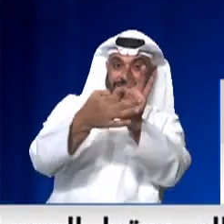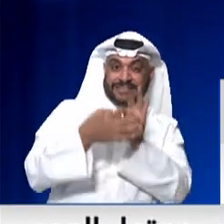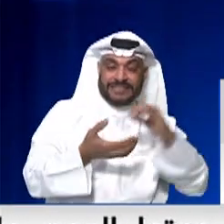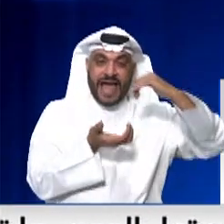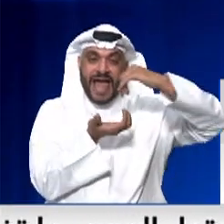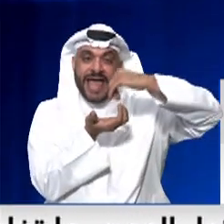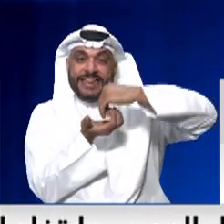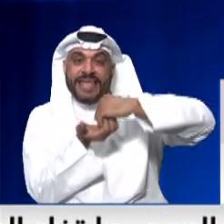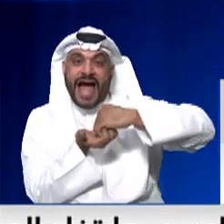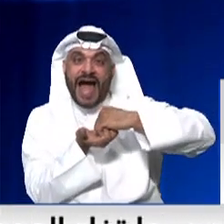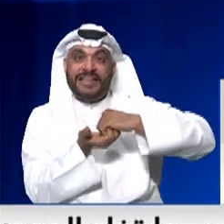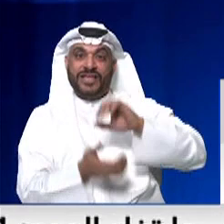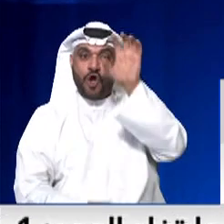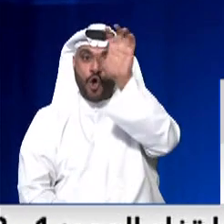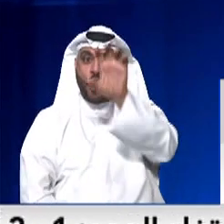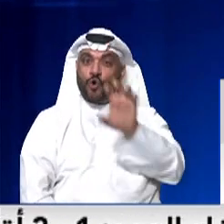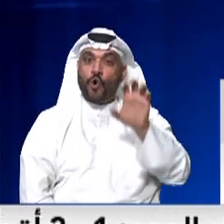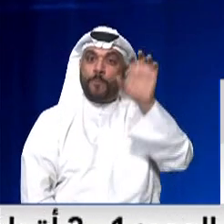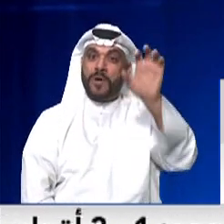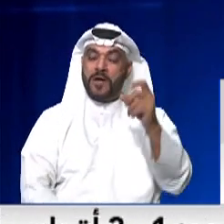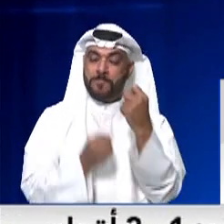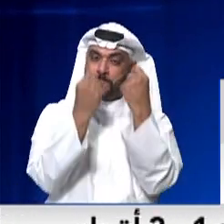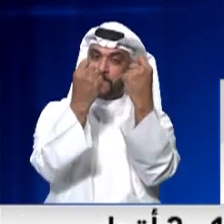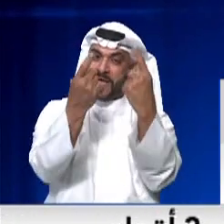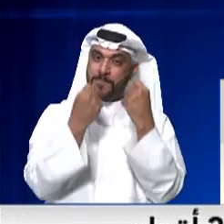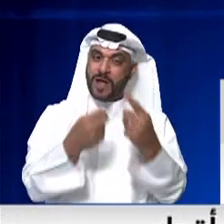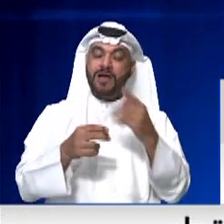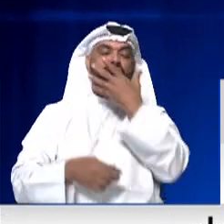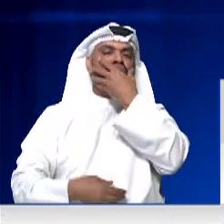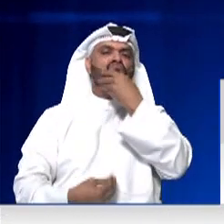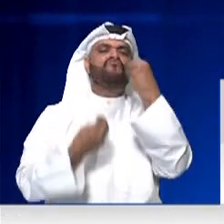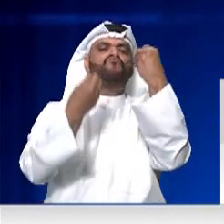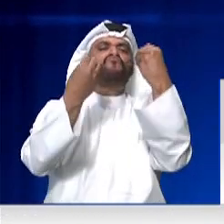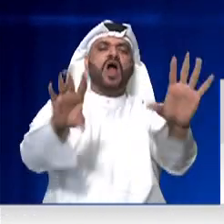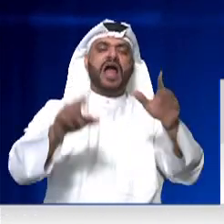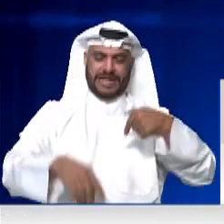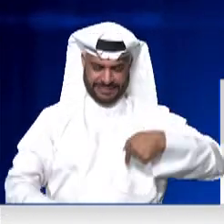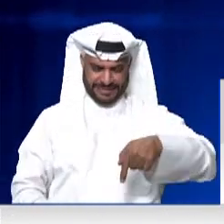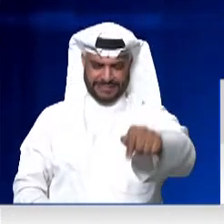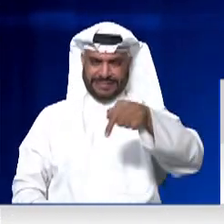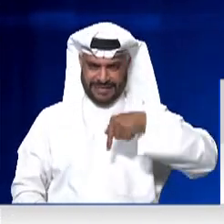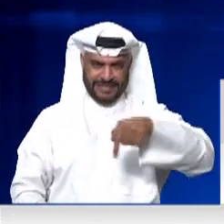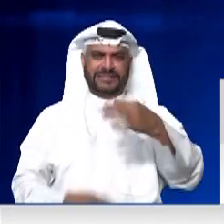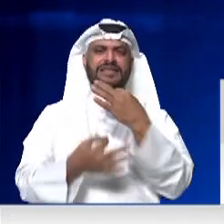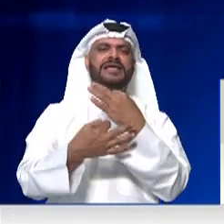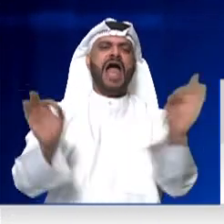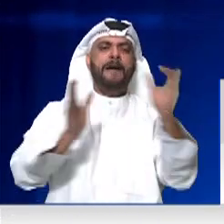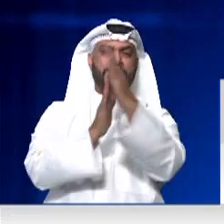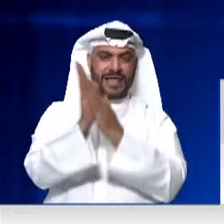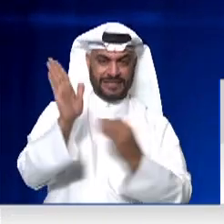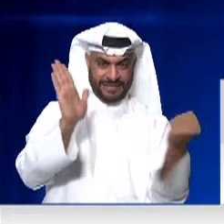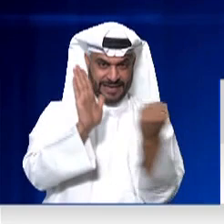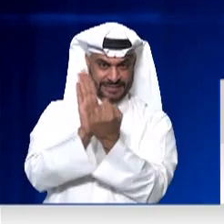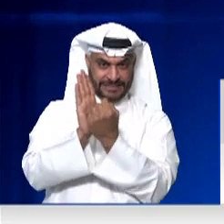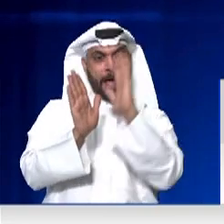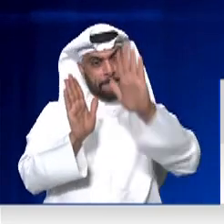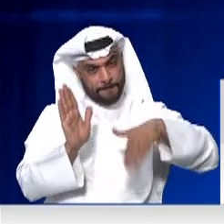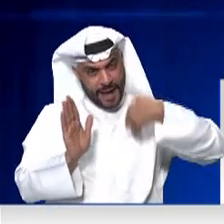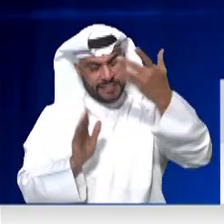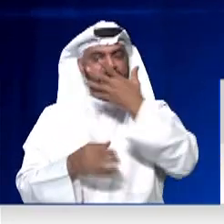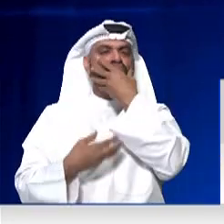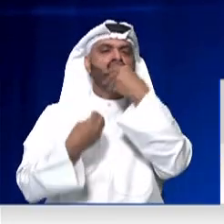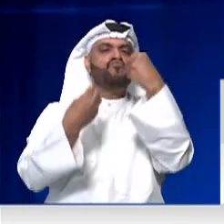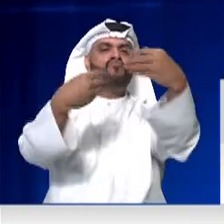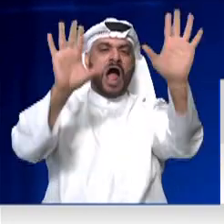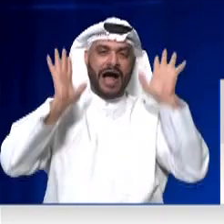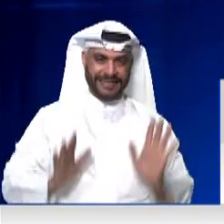الأوروبي ودوله الأعضاء وصولا إلى الإعفاء الكامل لمواطني دولة الكويت من تأشيرة الشنغن. وأكد وزير